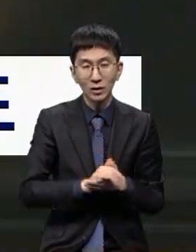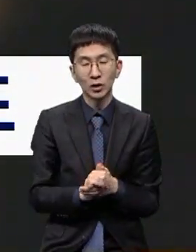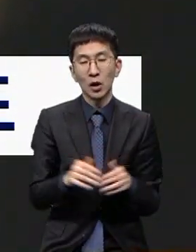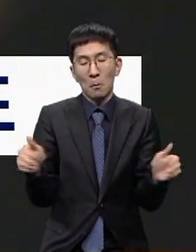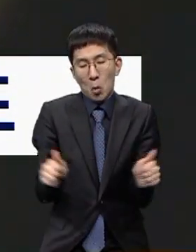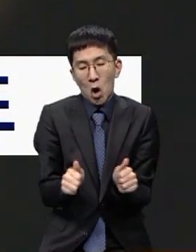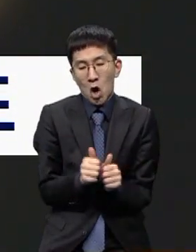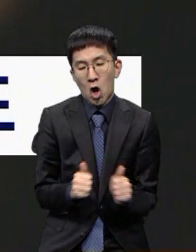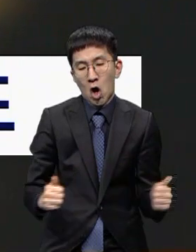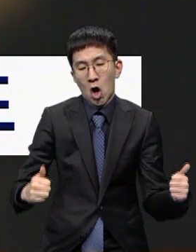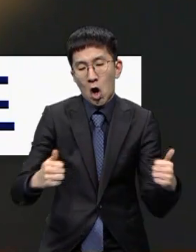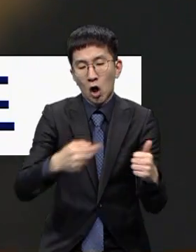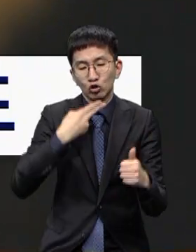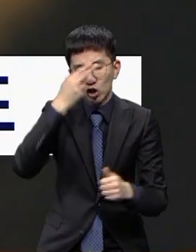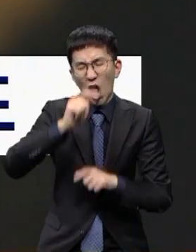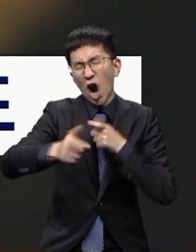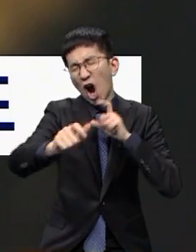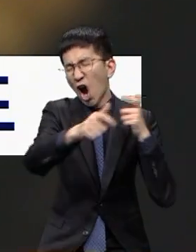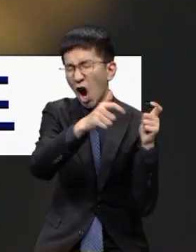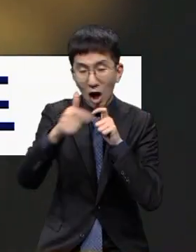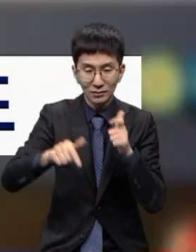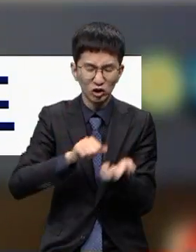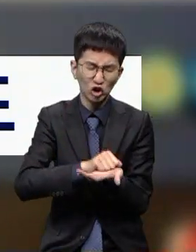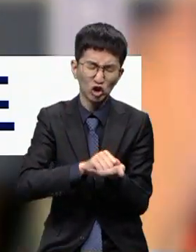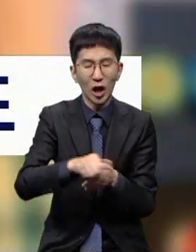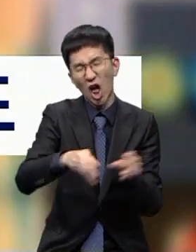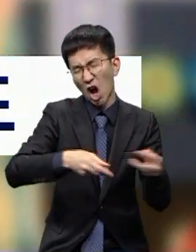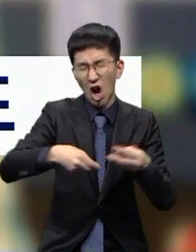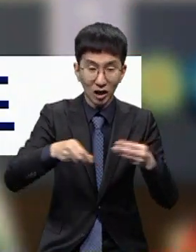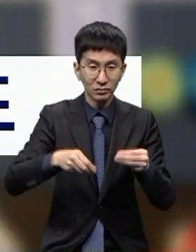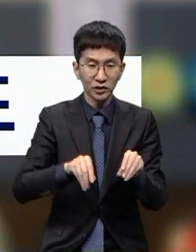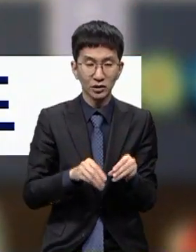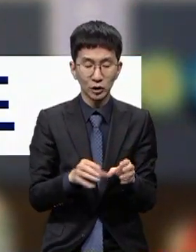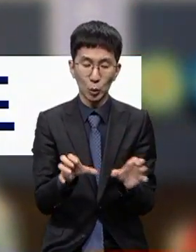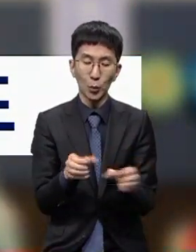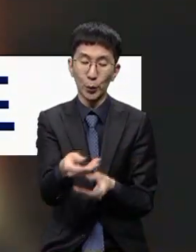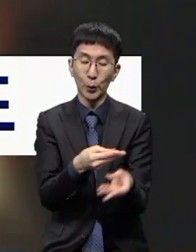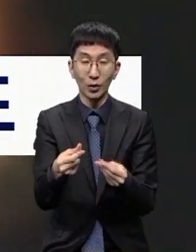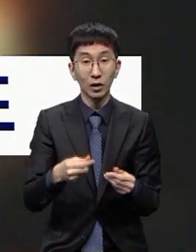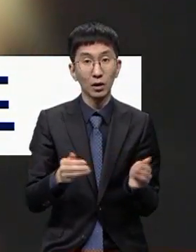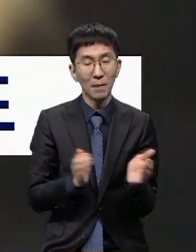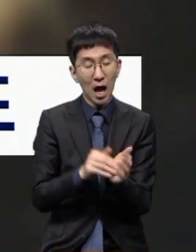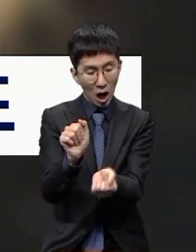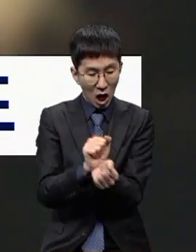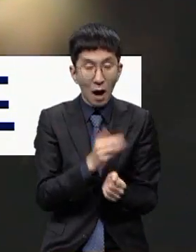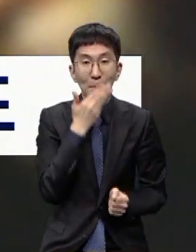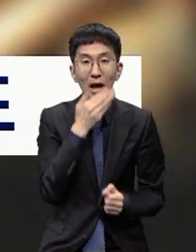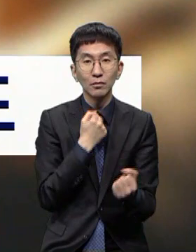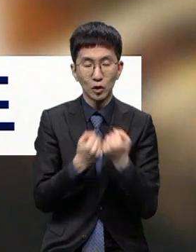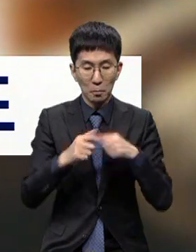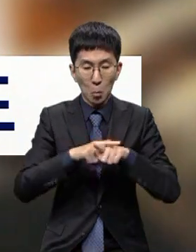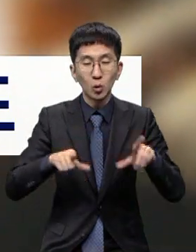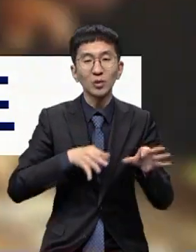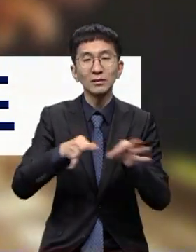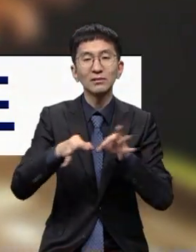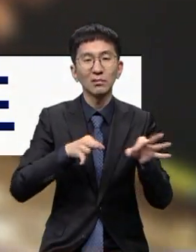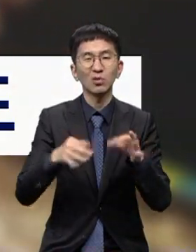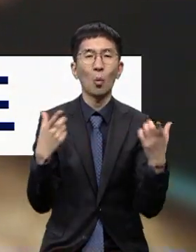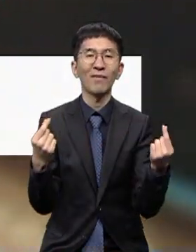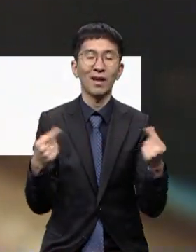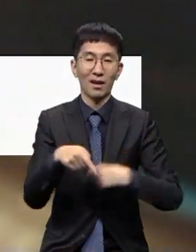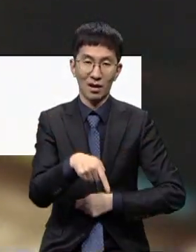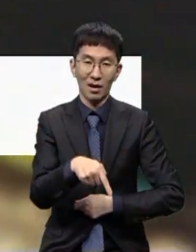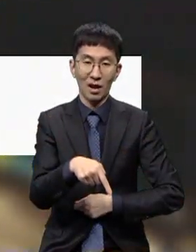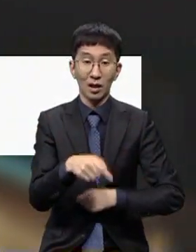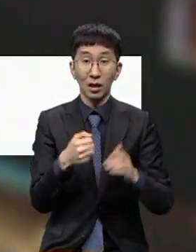앉아 술을 마시고 장시간 카드와 칩을 함께 만져 감염 우려가 큰데도 일반 음식점으로 분류되었습니다.